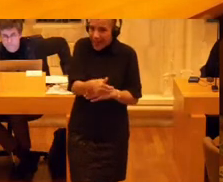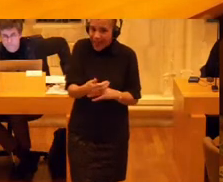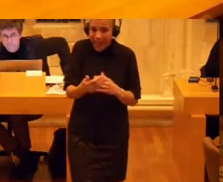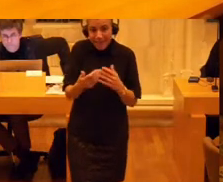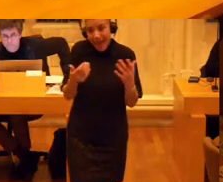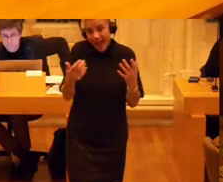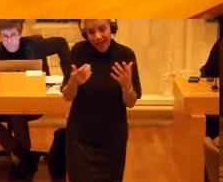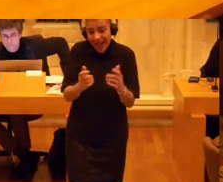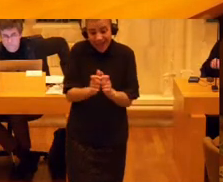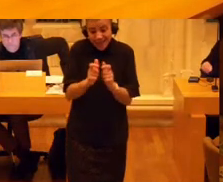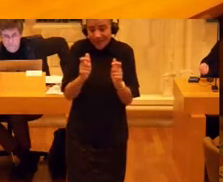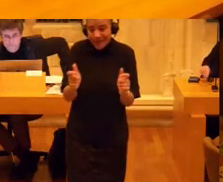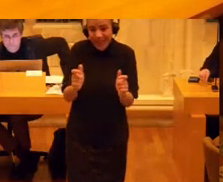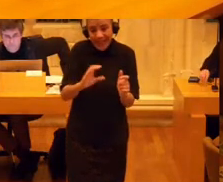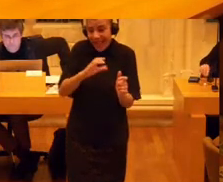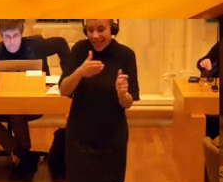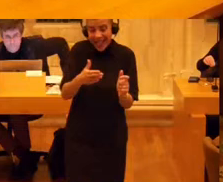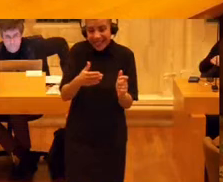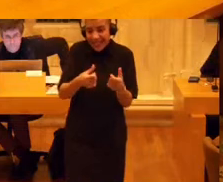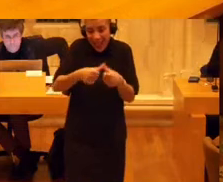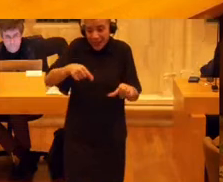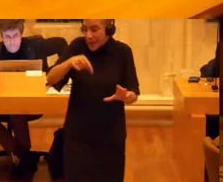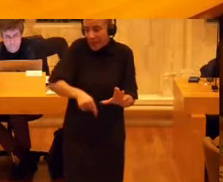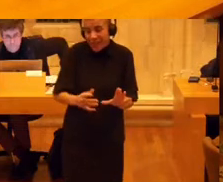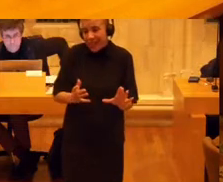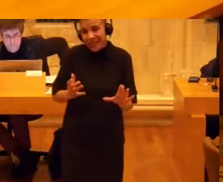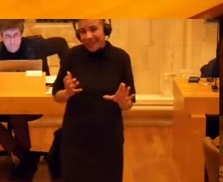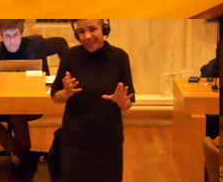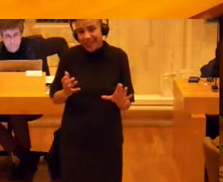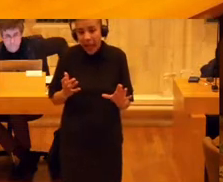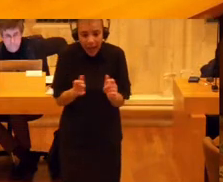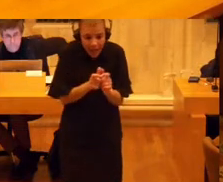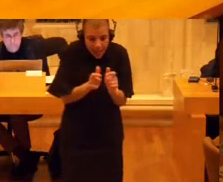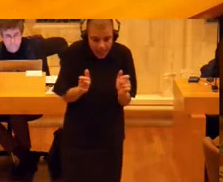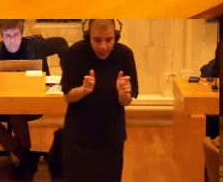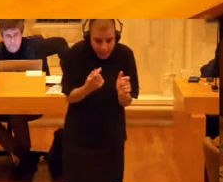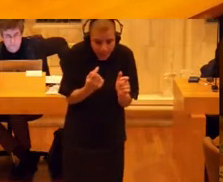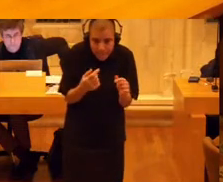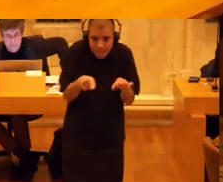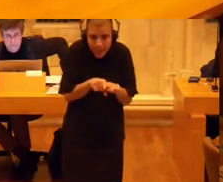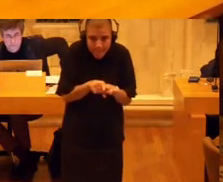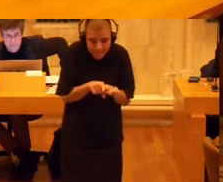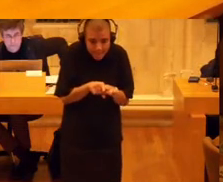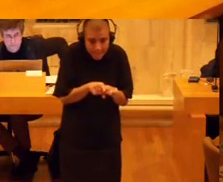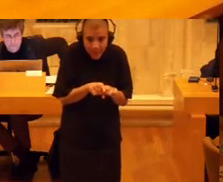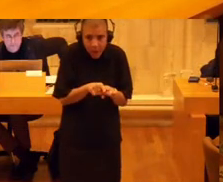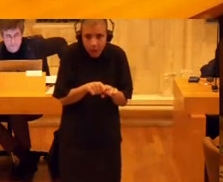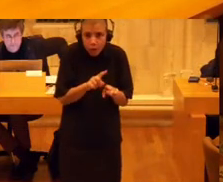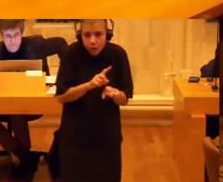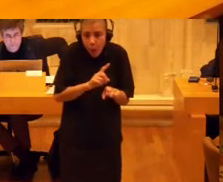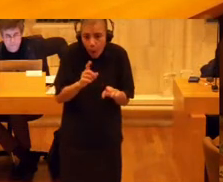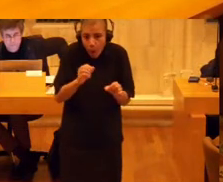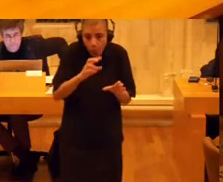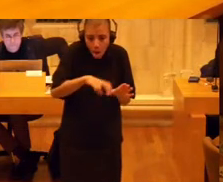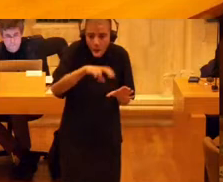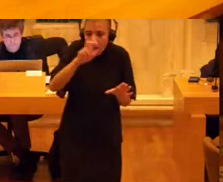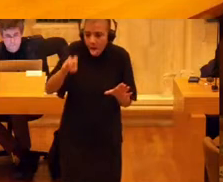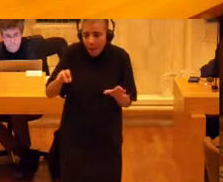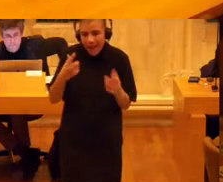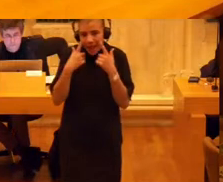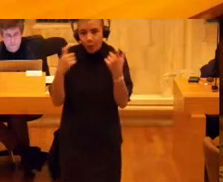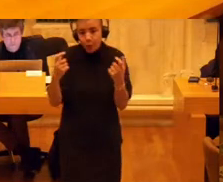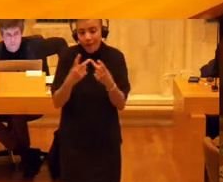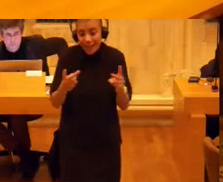ils exercent au moment du passage de leur diplôme, mais avec l'engagement de rester en revanche sur une structure cannaise ensuite